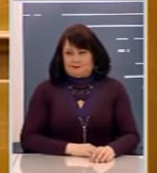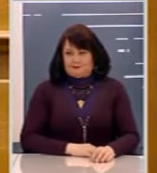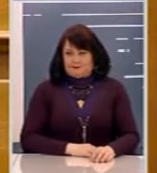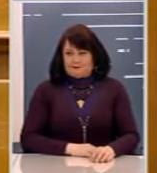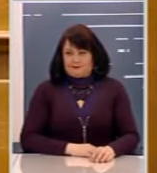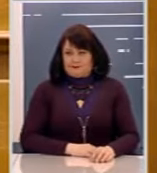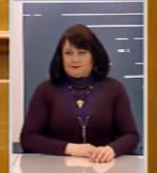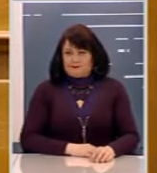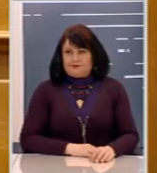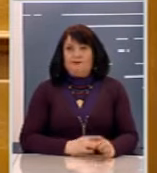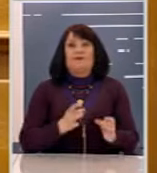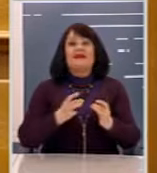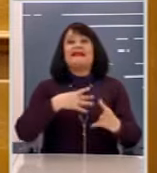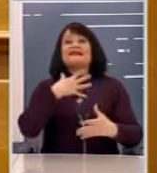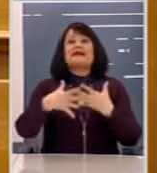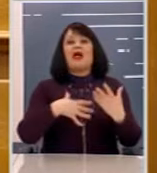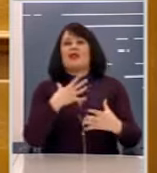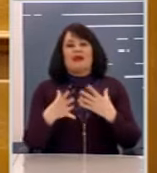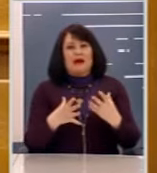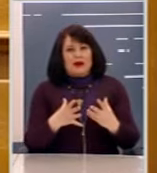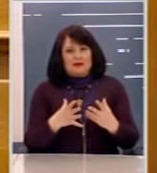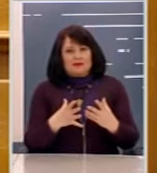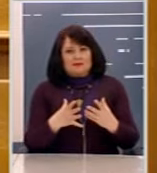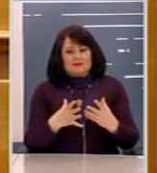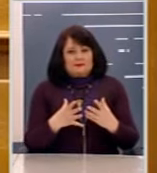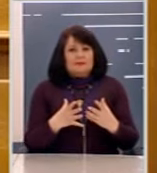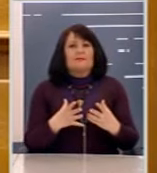Τα σκάνδαλα λοιπόν